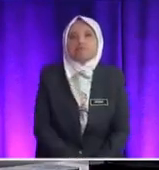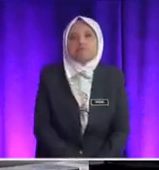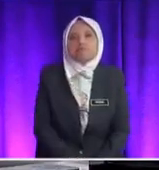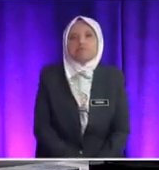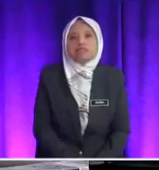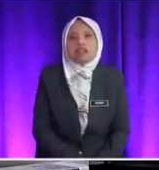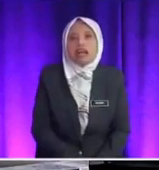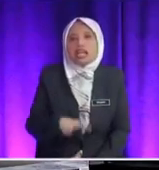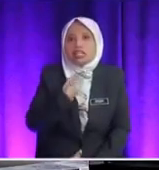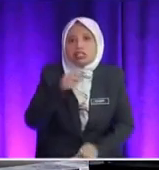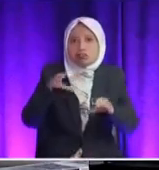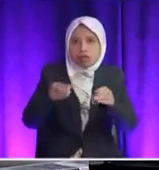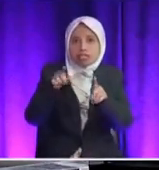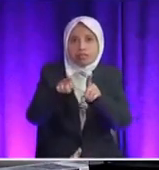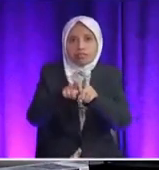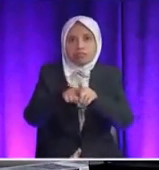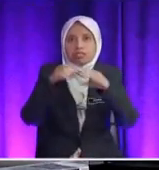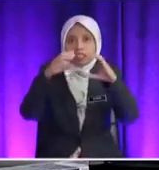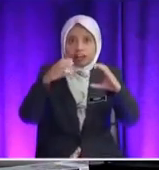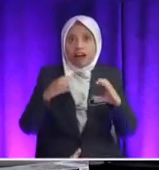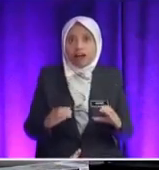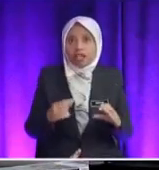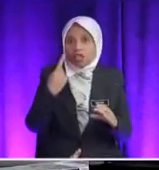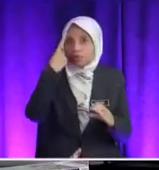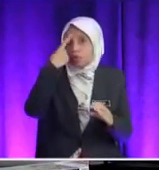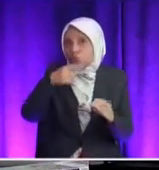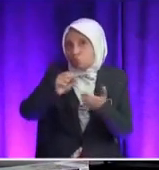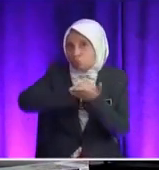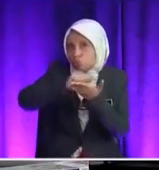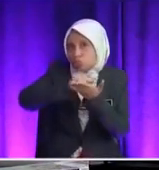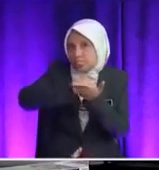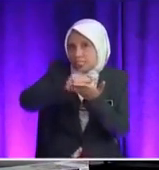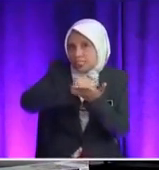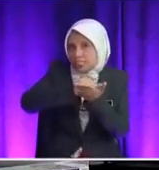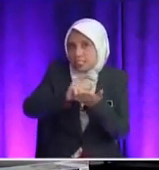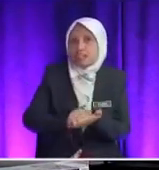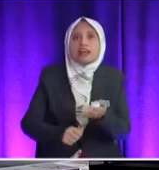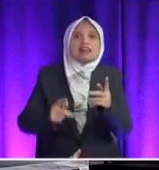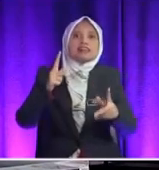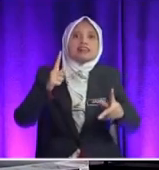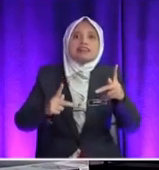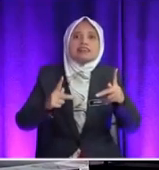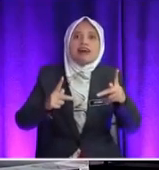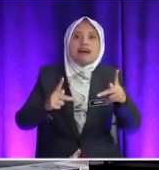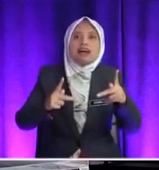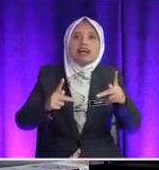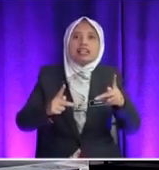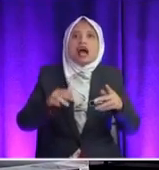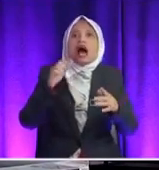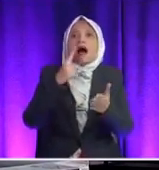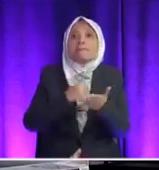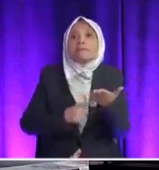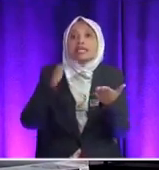kita buat sama-sama cara bagaimana untuk mencuci kendaraan komponen-komponen yang